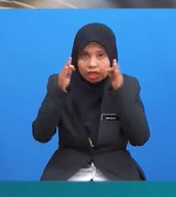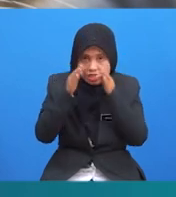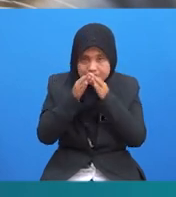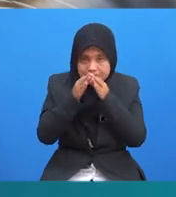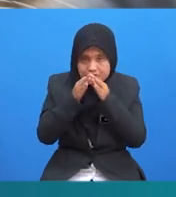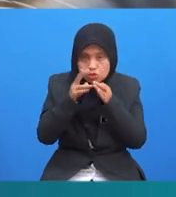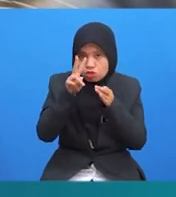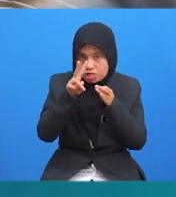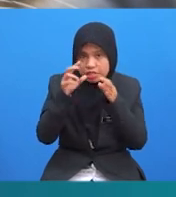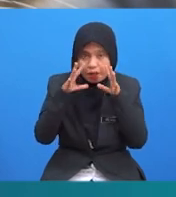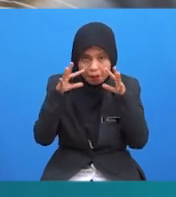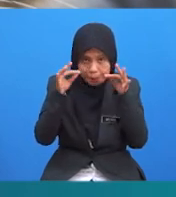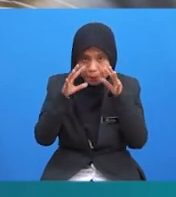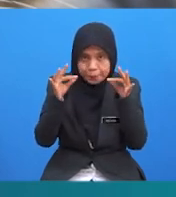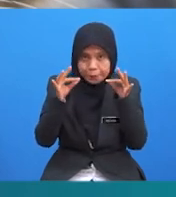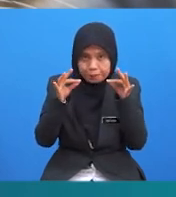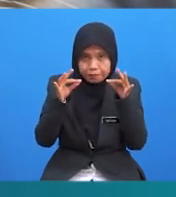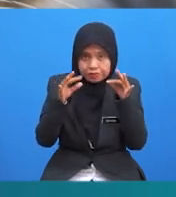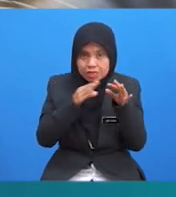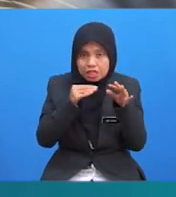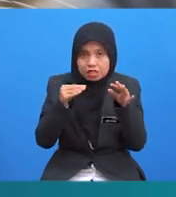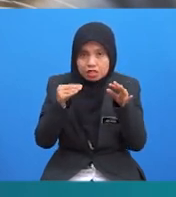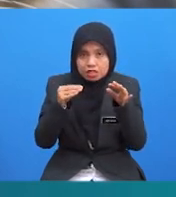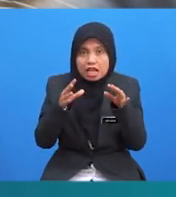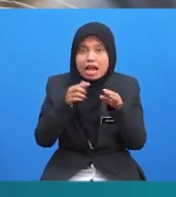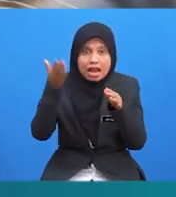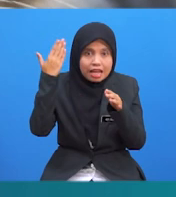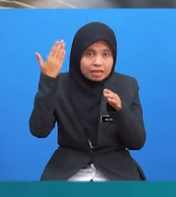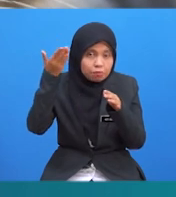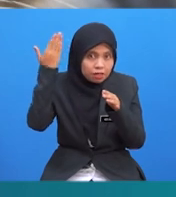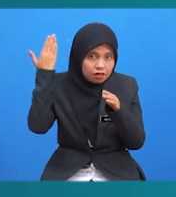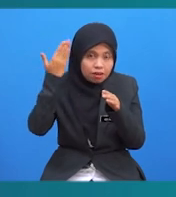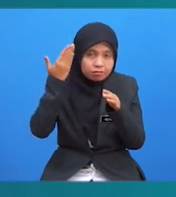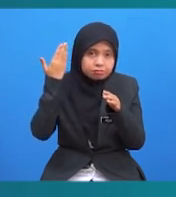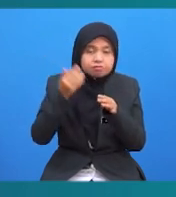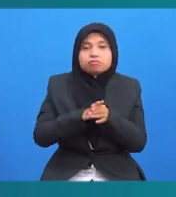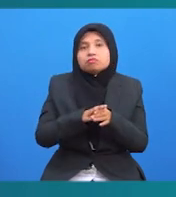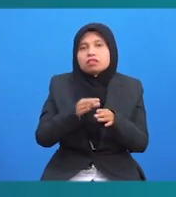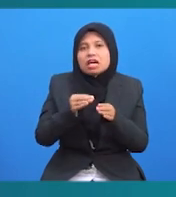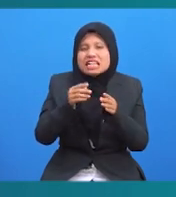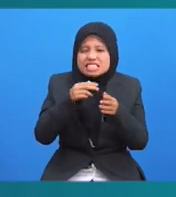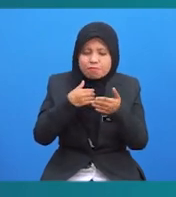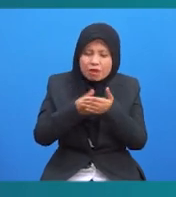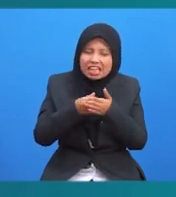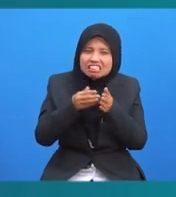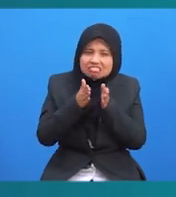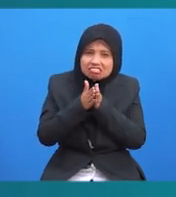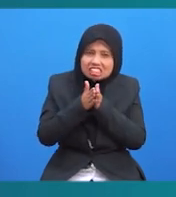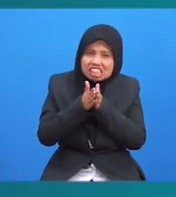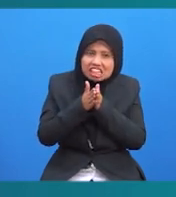iaitu kucing, manakala ruang bokeh iaitu latar belakangnya. Semakin kecil nilai